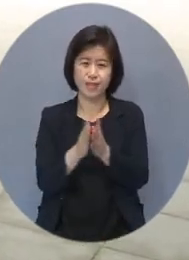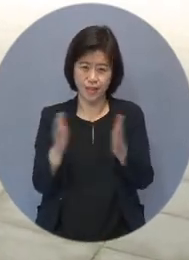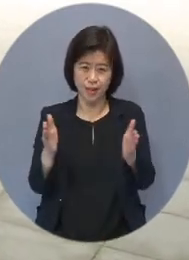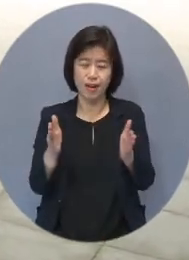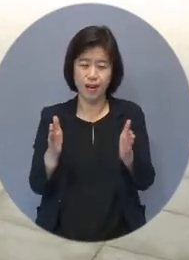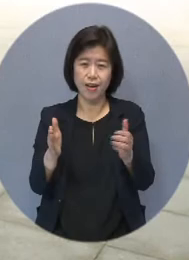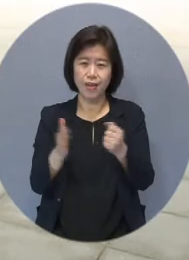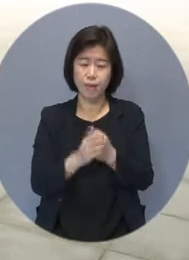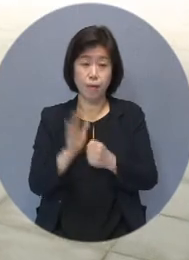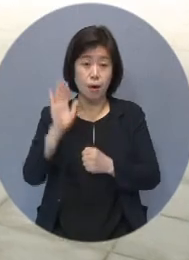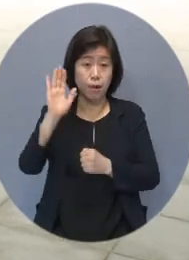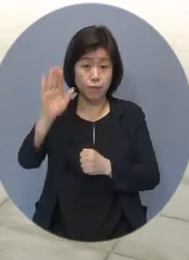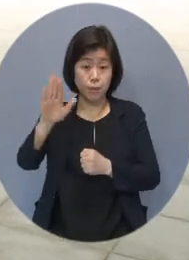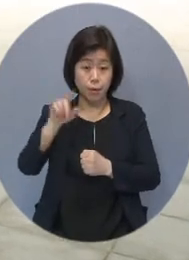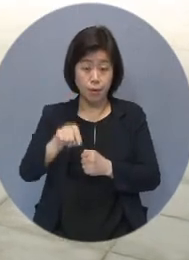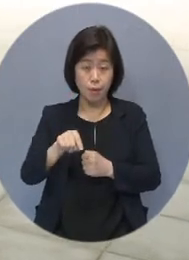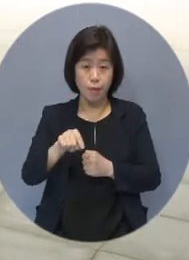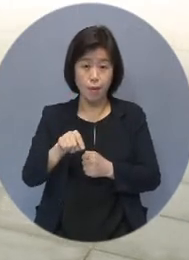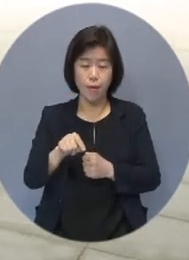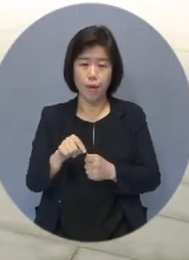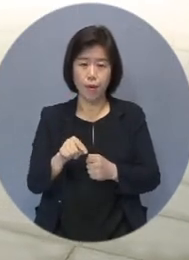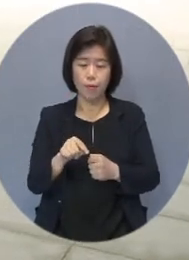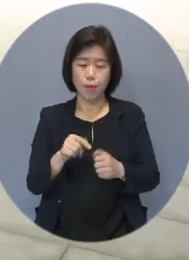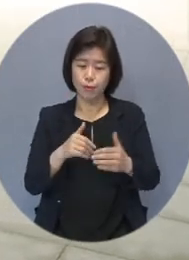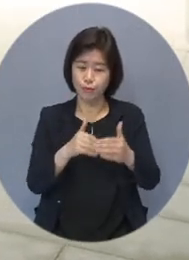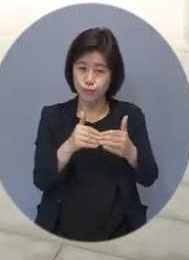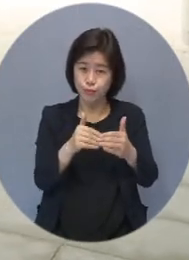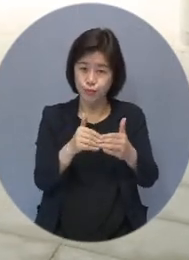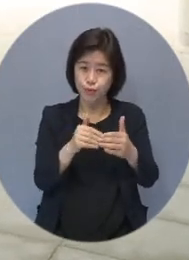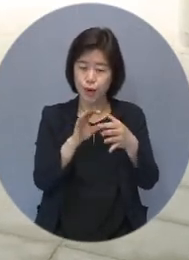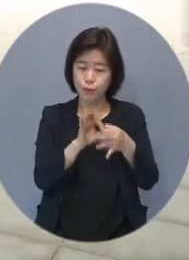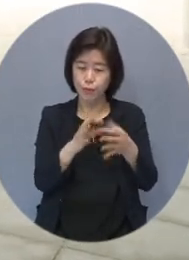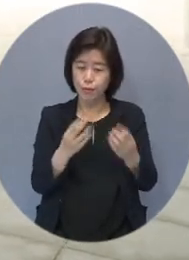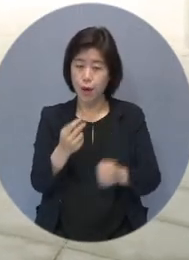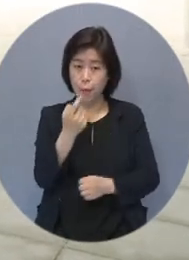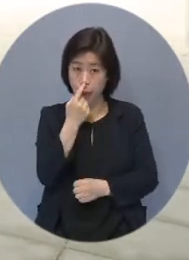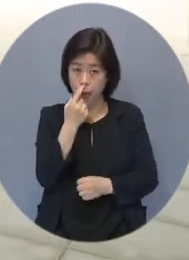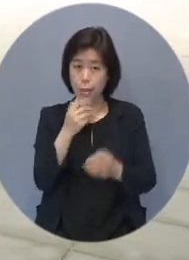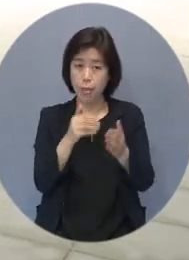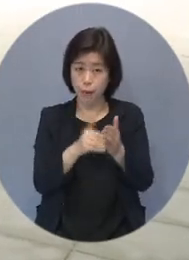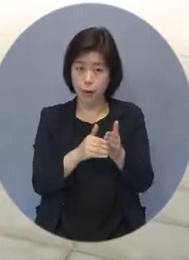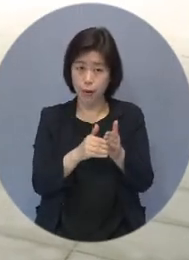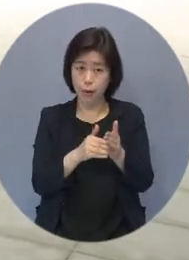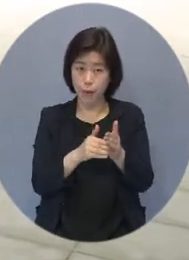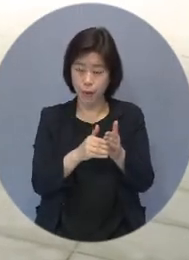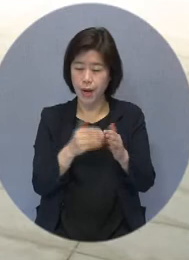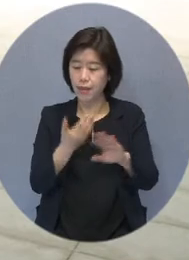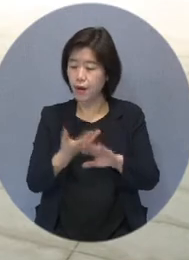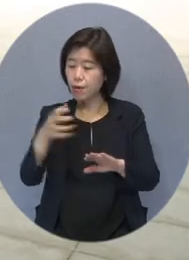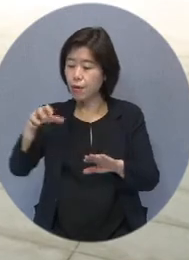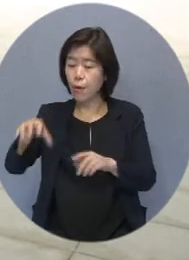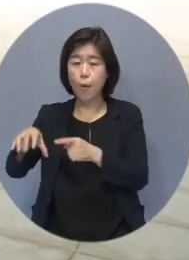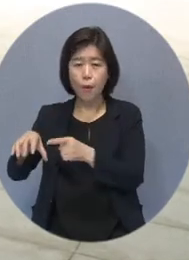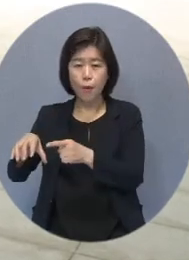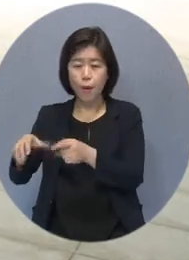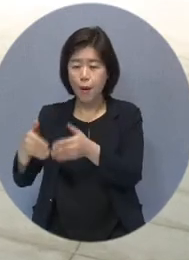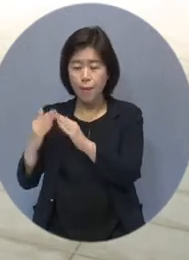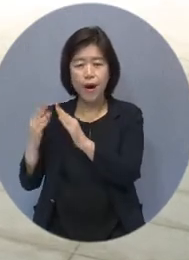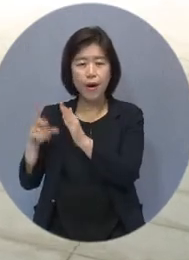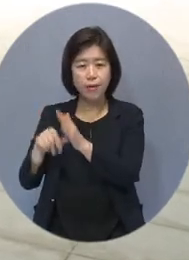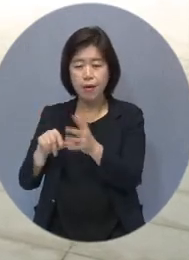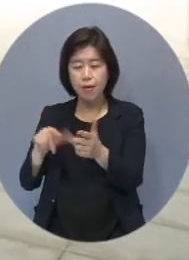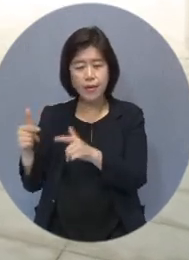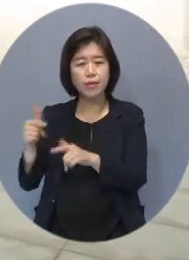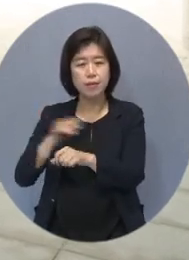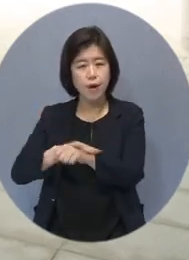거쳐서 앞으로 좀 어떻게 더 보완할지도 고민할 거고 다른 곳에서는 이런 부분들을 좀 더 감안해서 이제